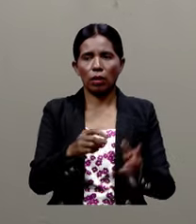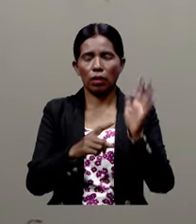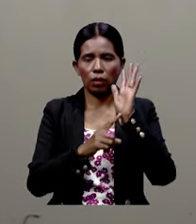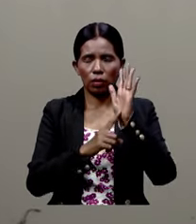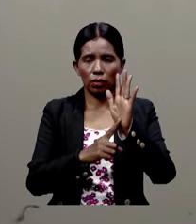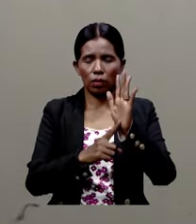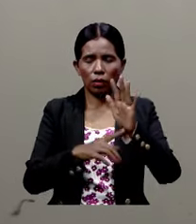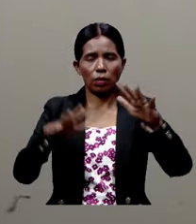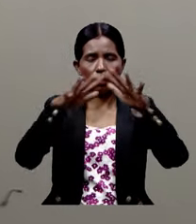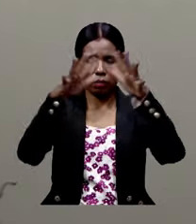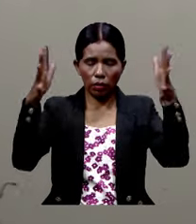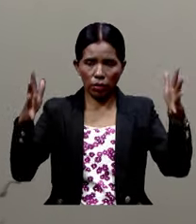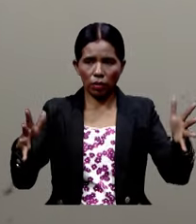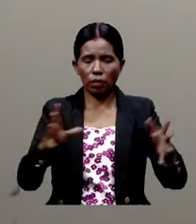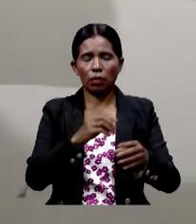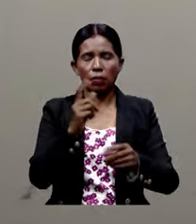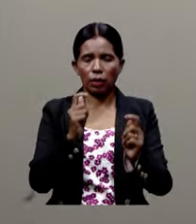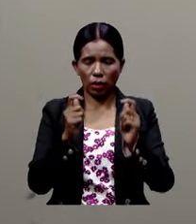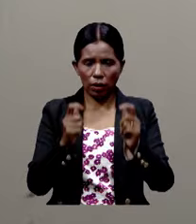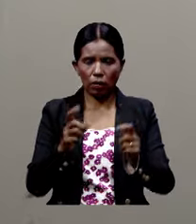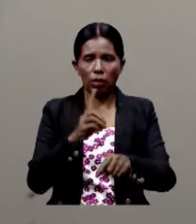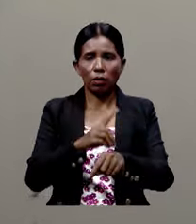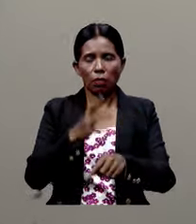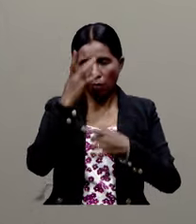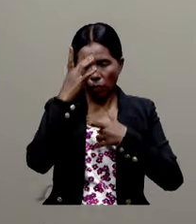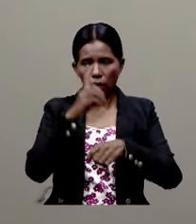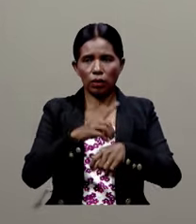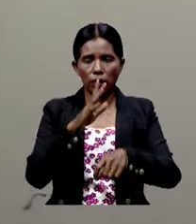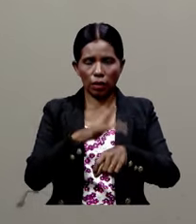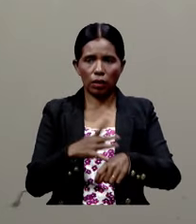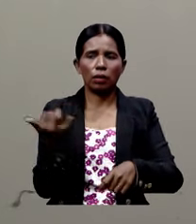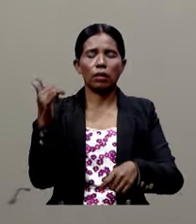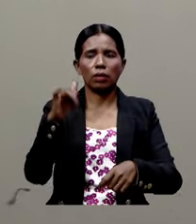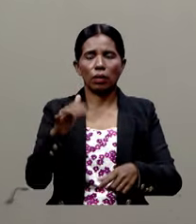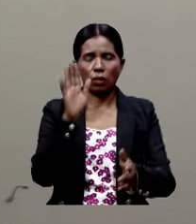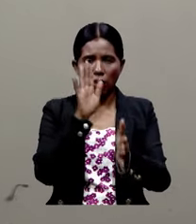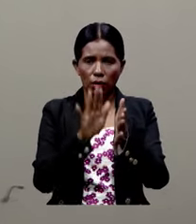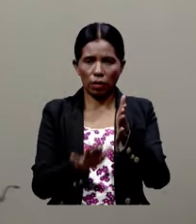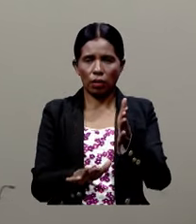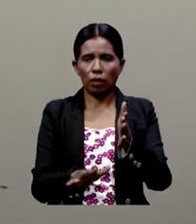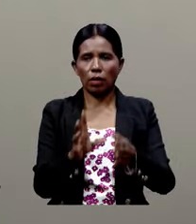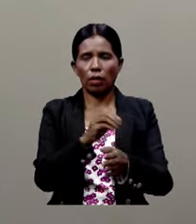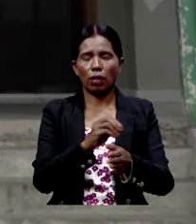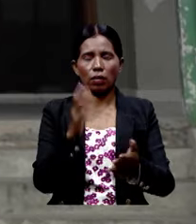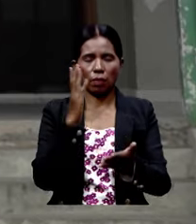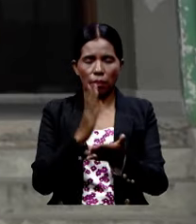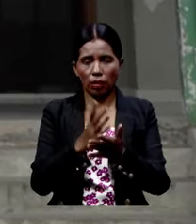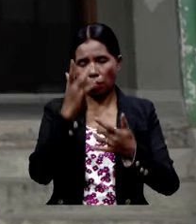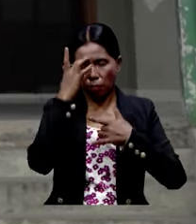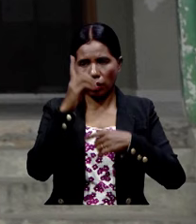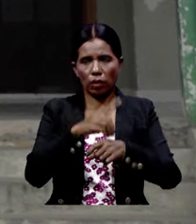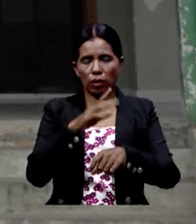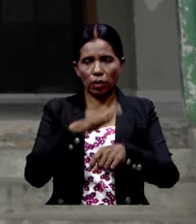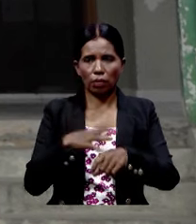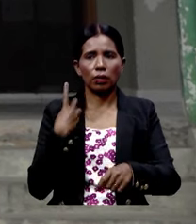musketeru nomor se rapid test ba dengue ni yang ne jadi sebenarnya objektif ne mak atau hamenus hamenus no prevene be moras dengue tena